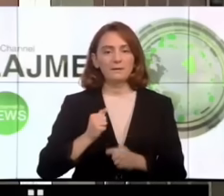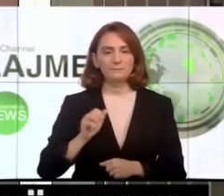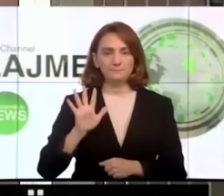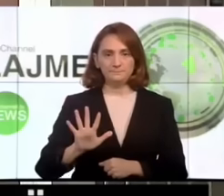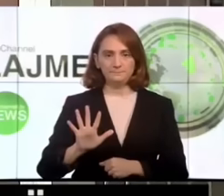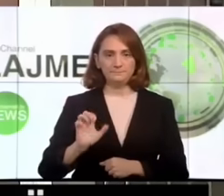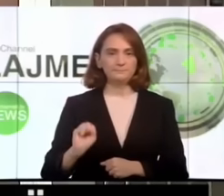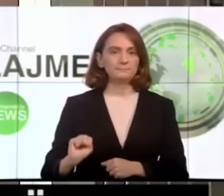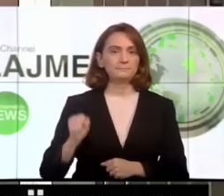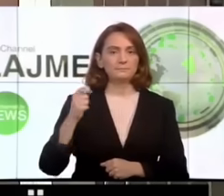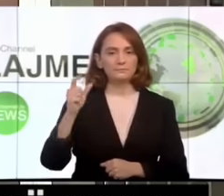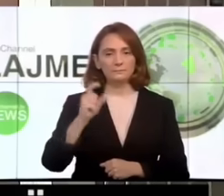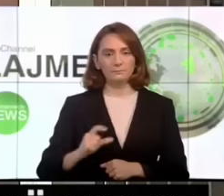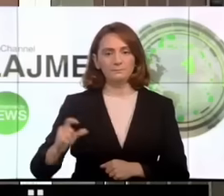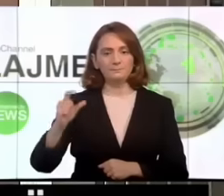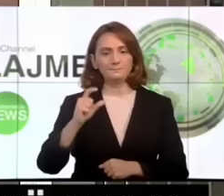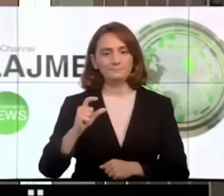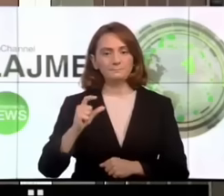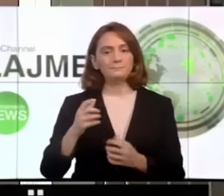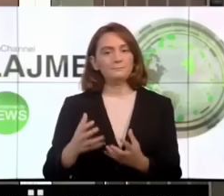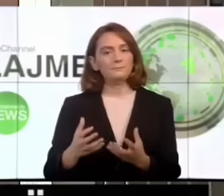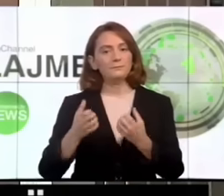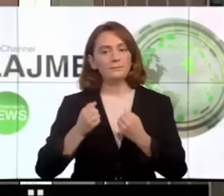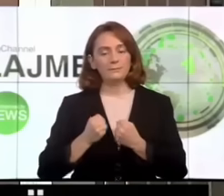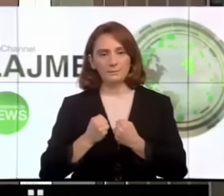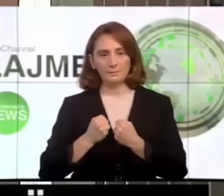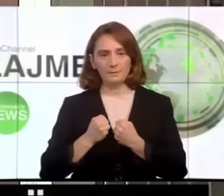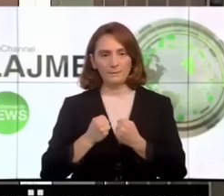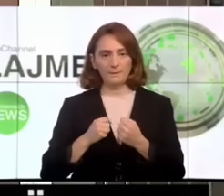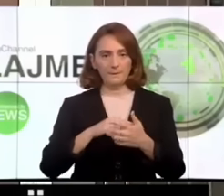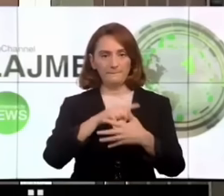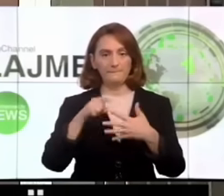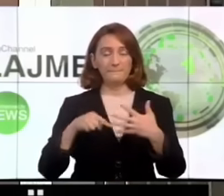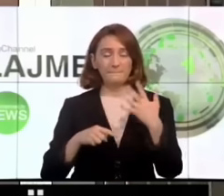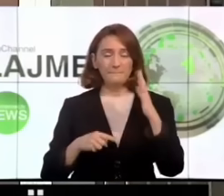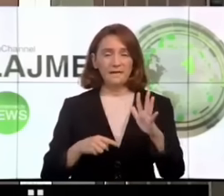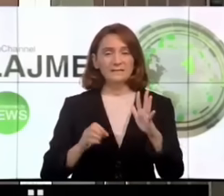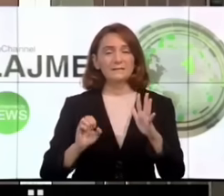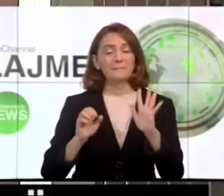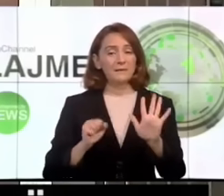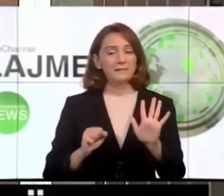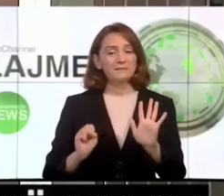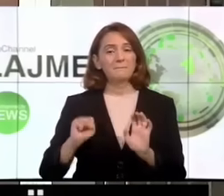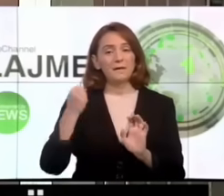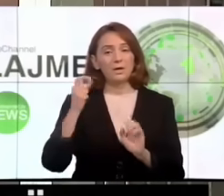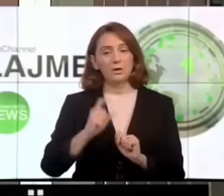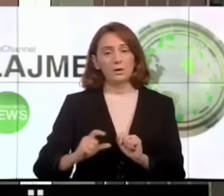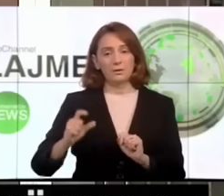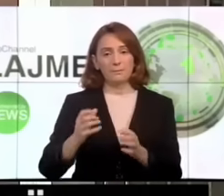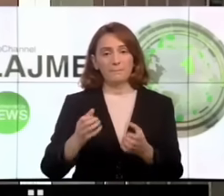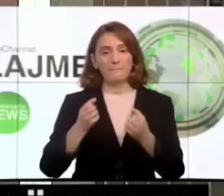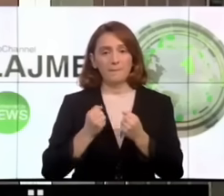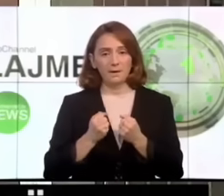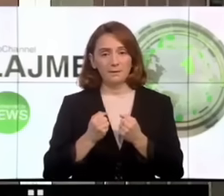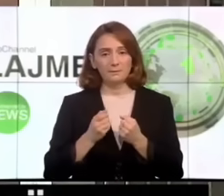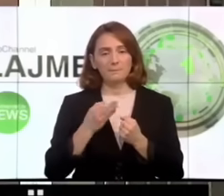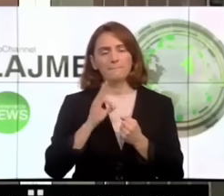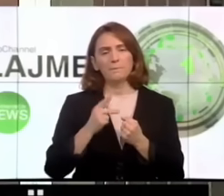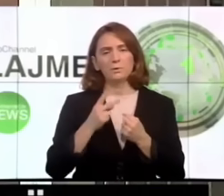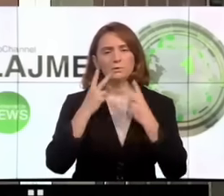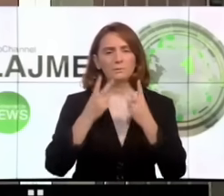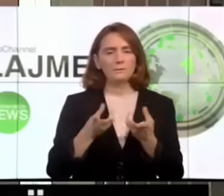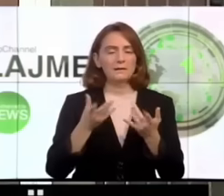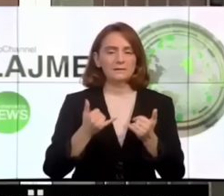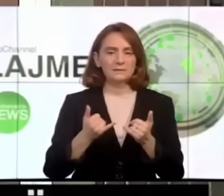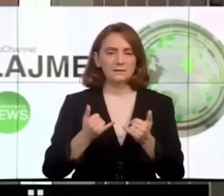posaçme SPAK nuk ka njoftuar ende mbylljen e hetimeve, megjithse ka kohë deri në muajin tetor për ta kryer këtë akt dhe për ta dorëzuar dosjen